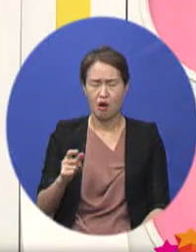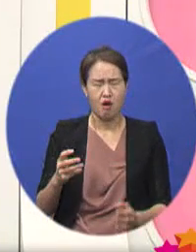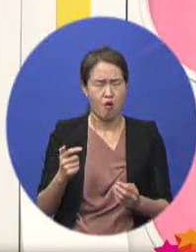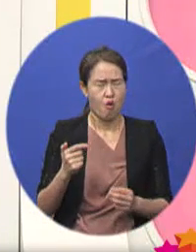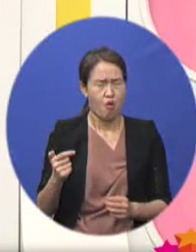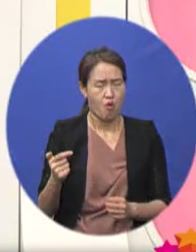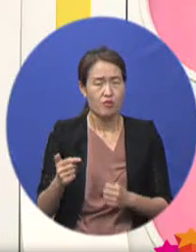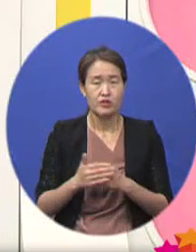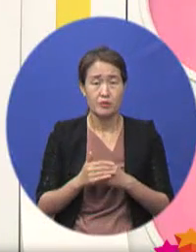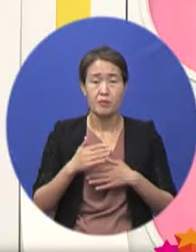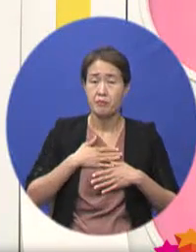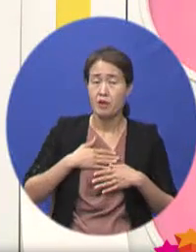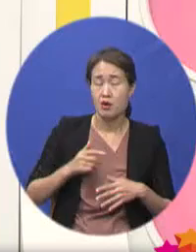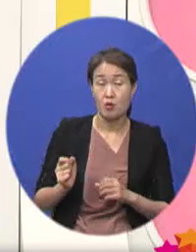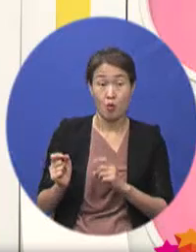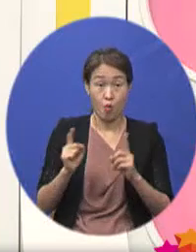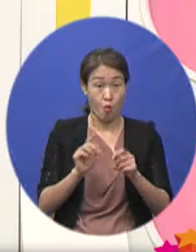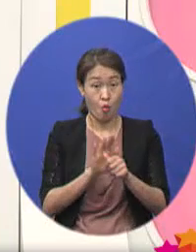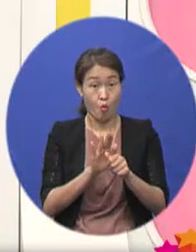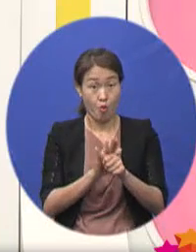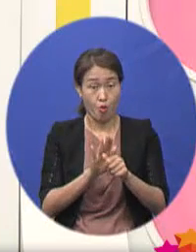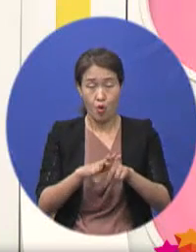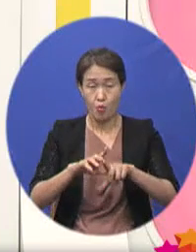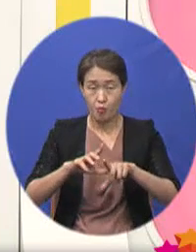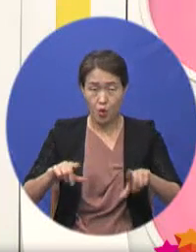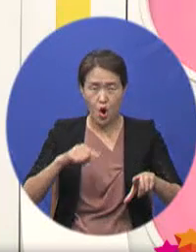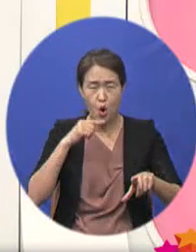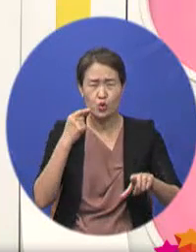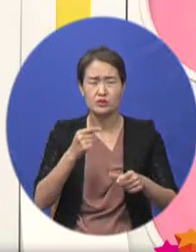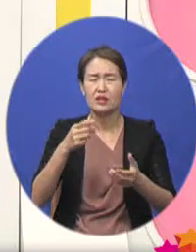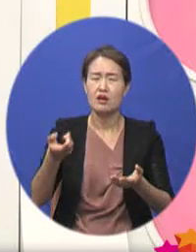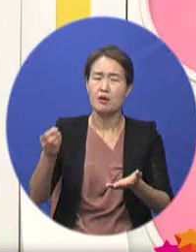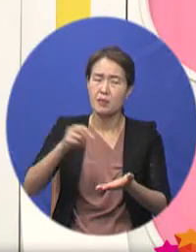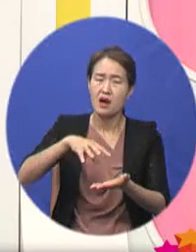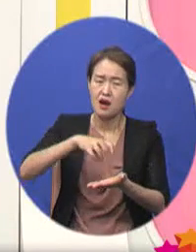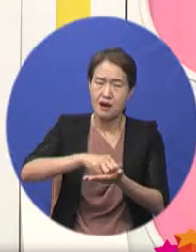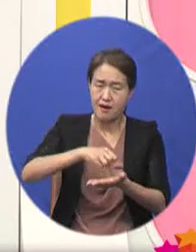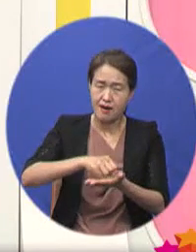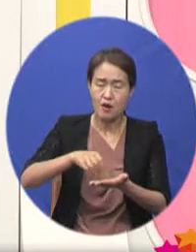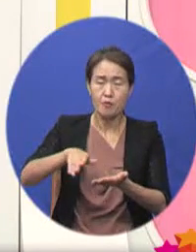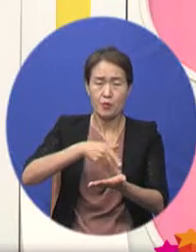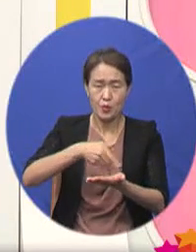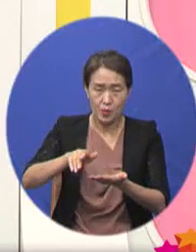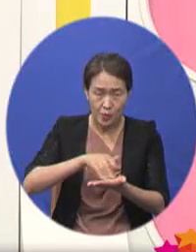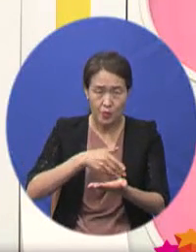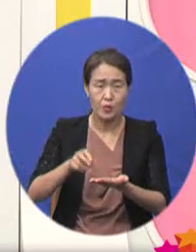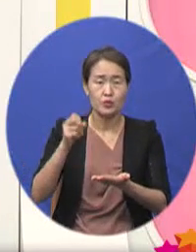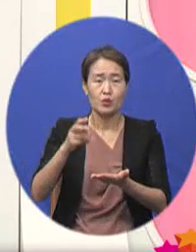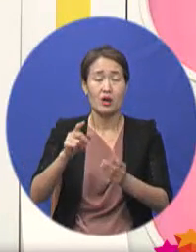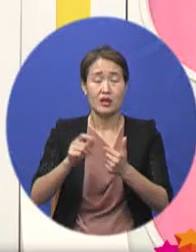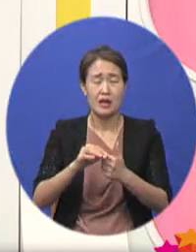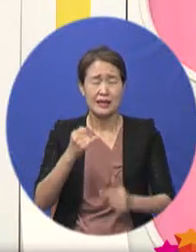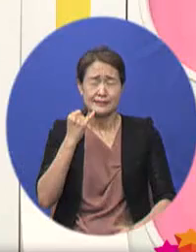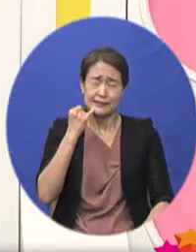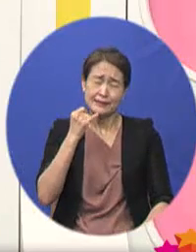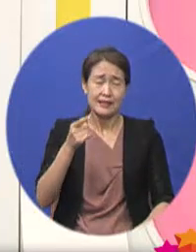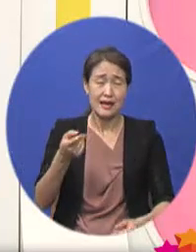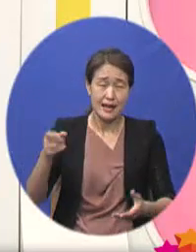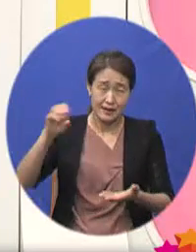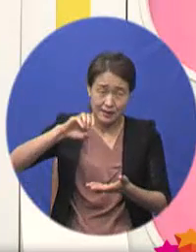좋은 채소입니다. 자, 주로 고추장을 넣고 무치거나 샐러드와 볶아 먹고 또 여기에 식초를